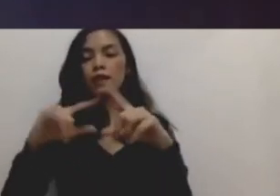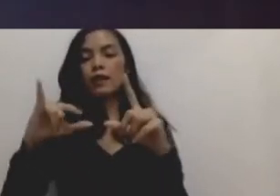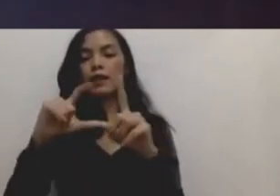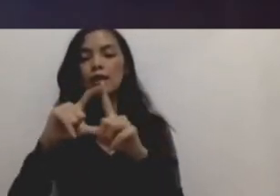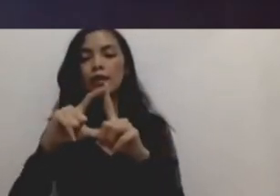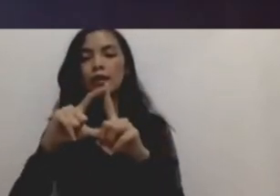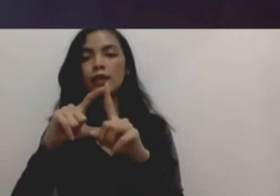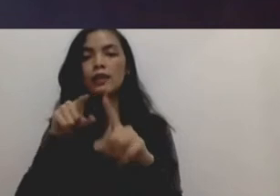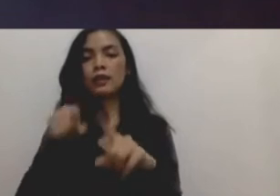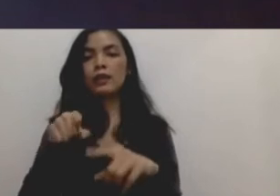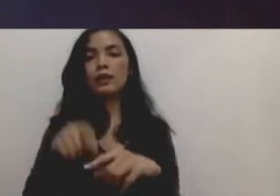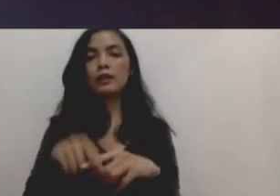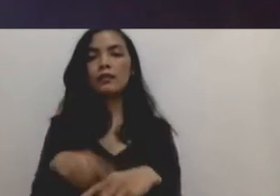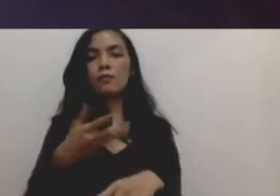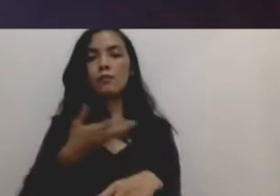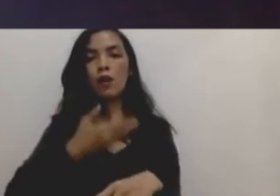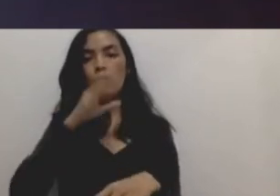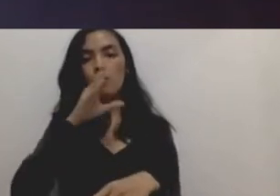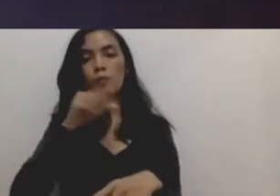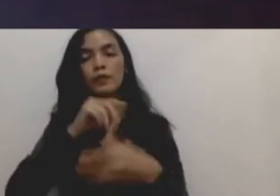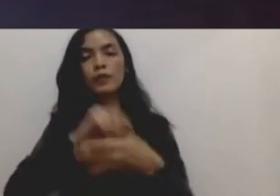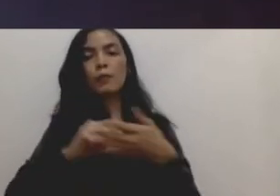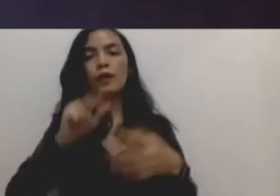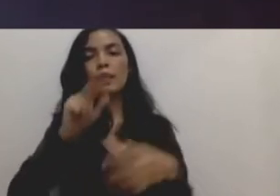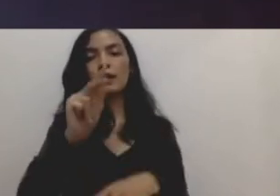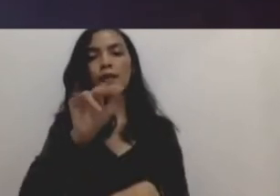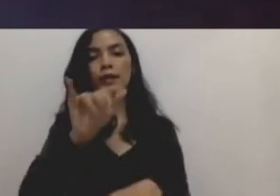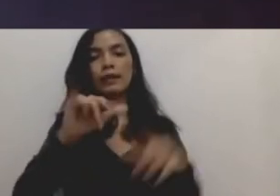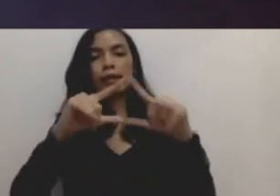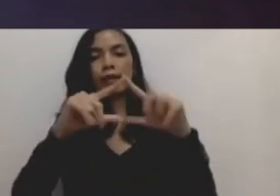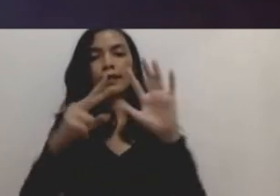our opening remarks. Mr. Ryan.